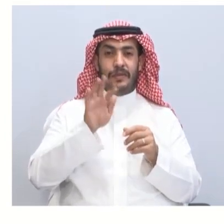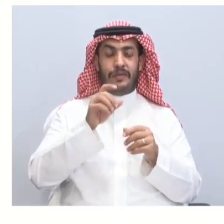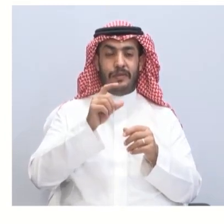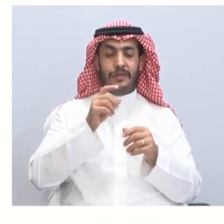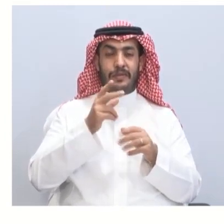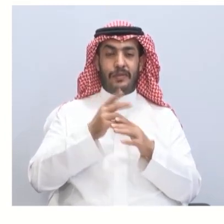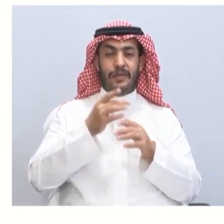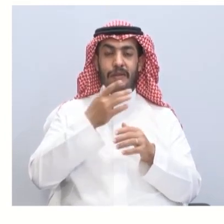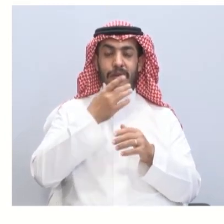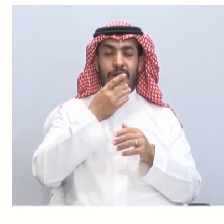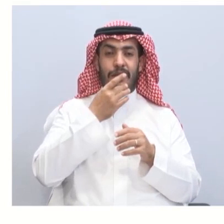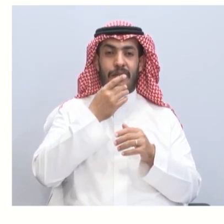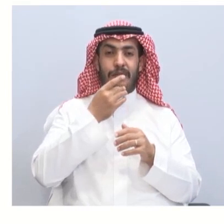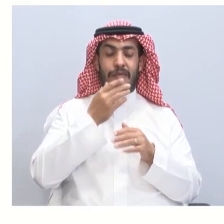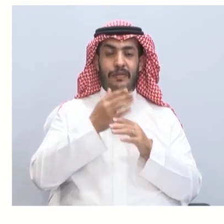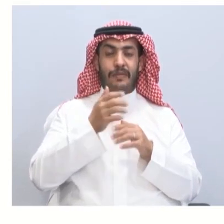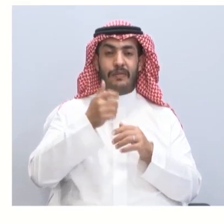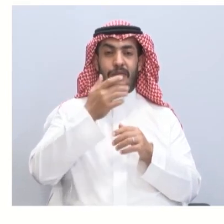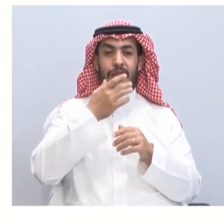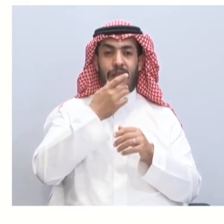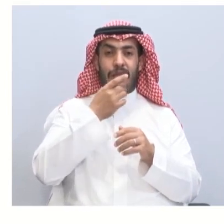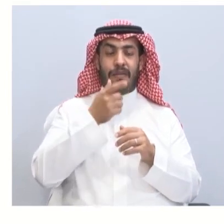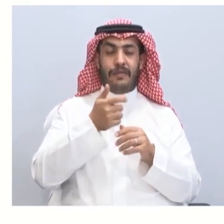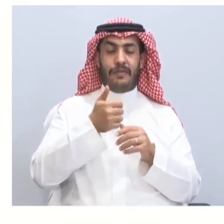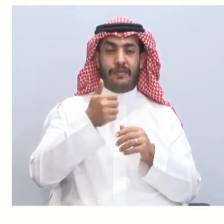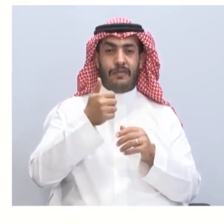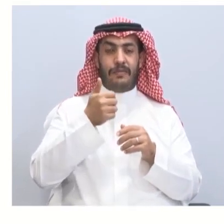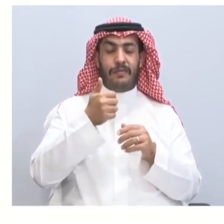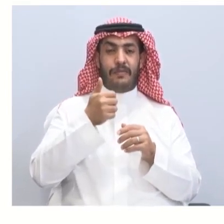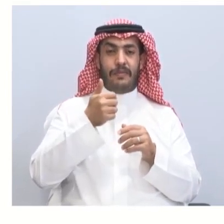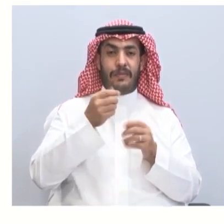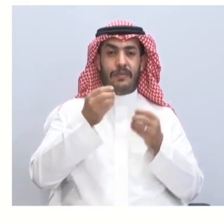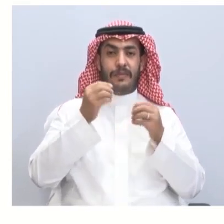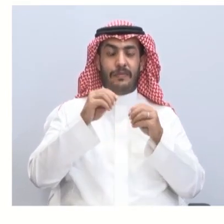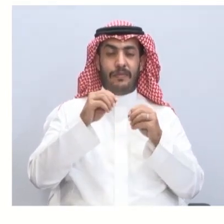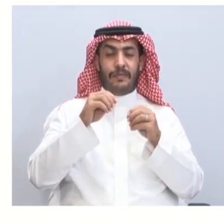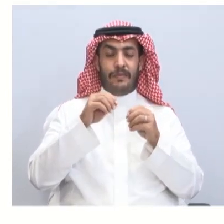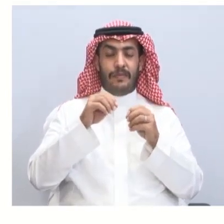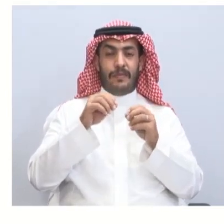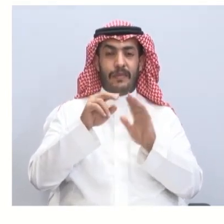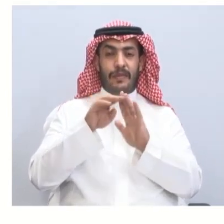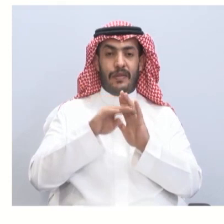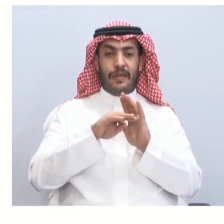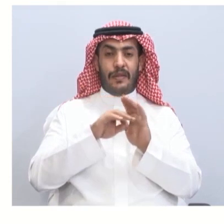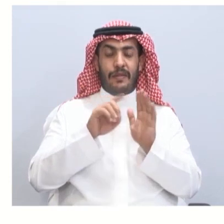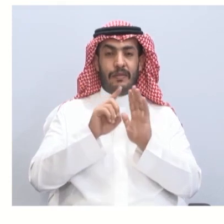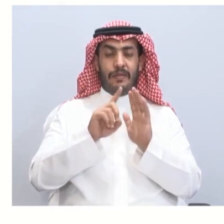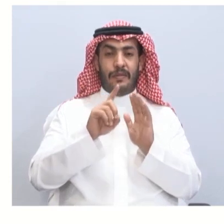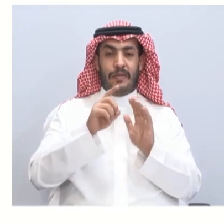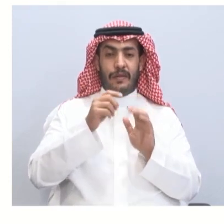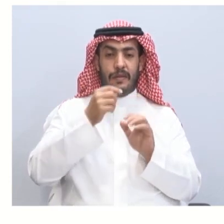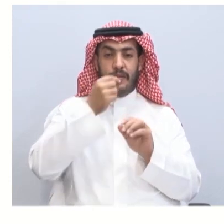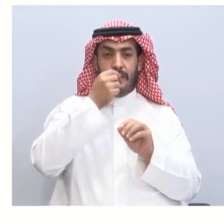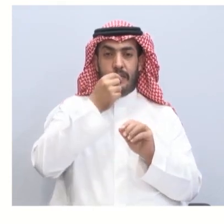اهالي الرياض الا ان الرياض ابنائي وبنات الطلاب صمدت واستمر الامام عبد الرحمن